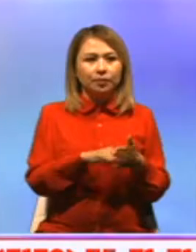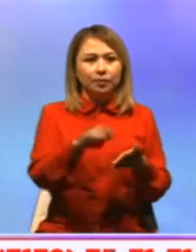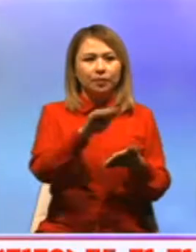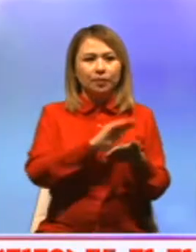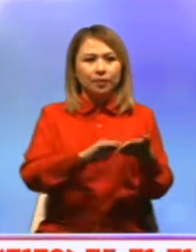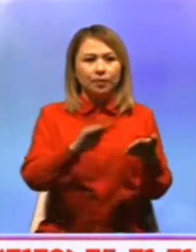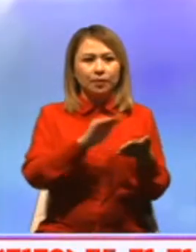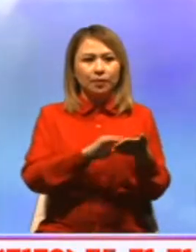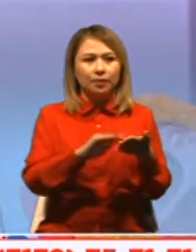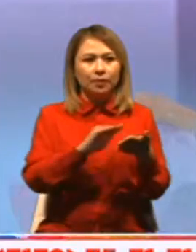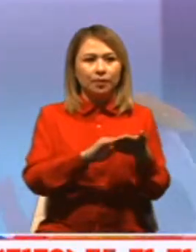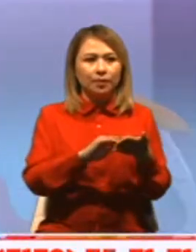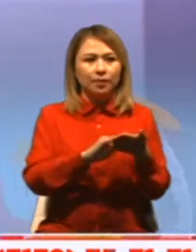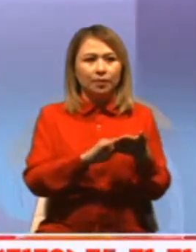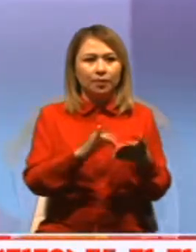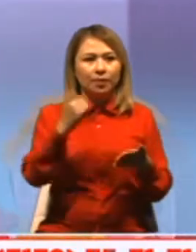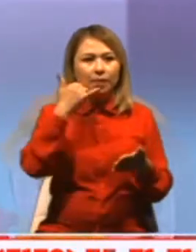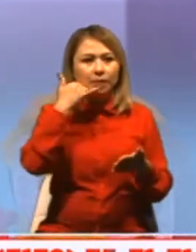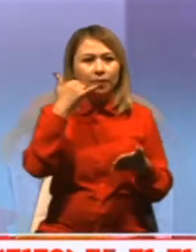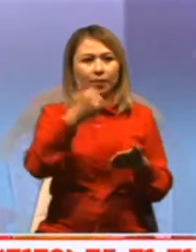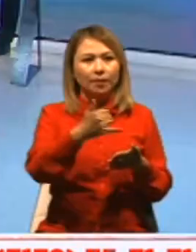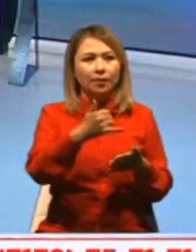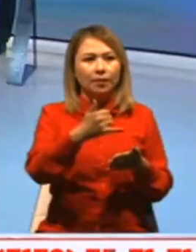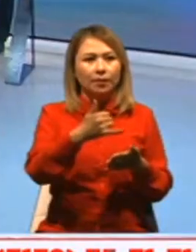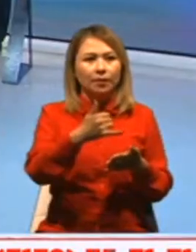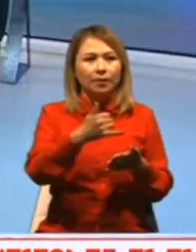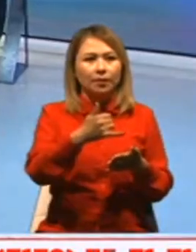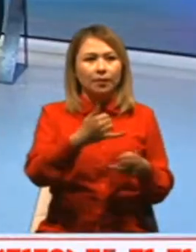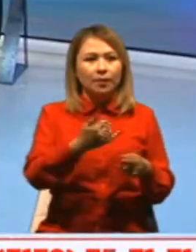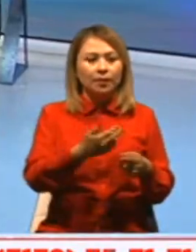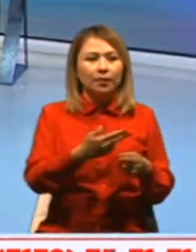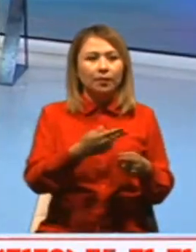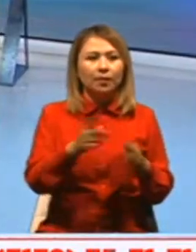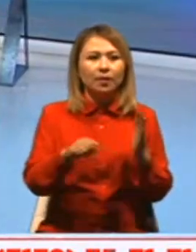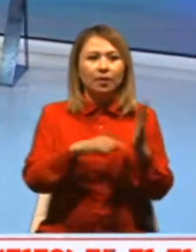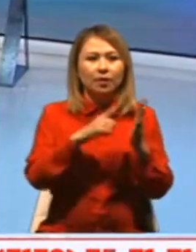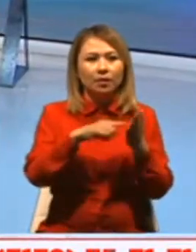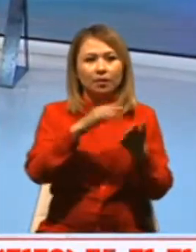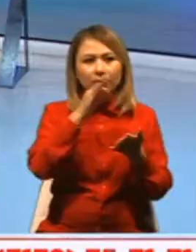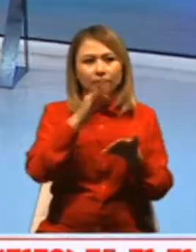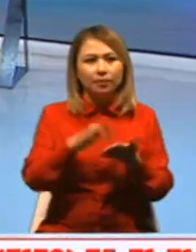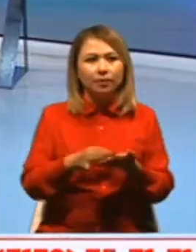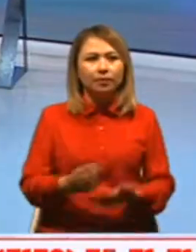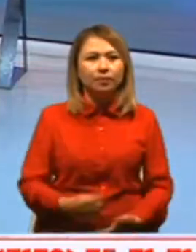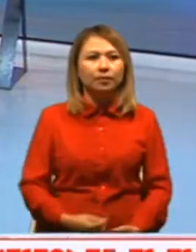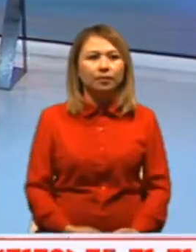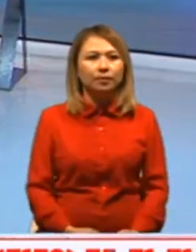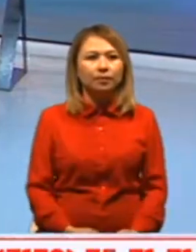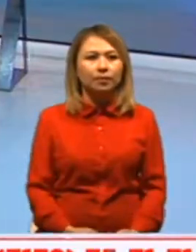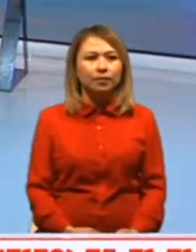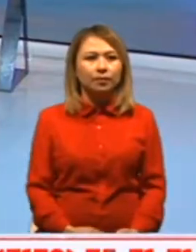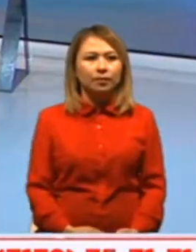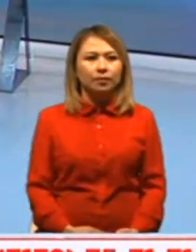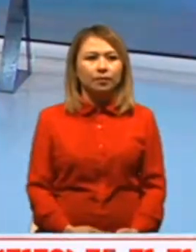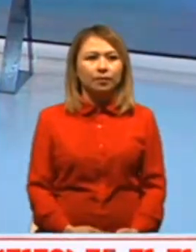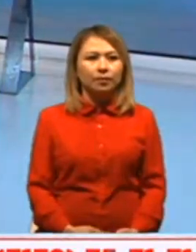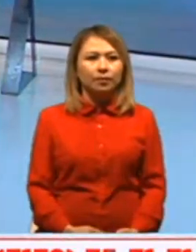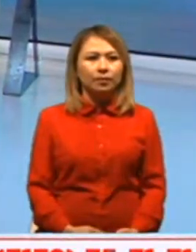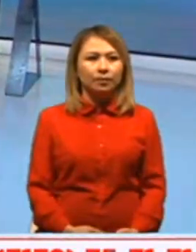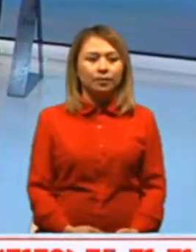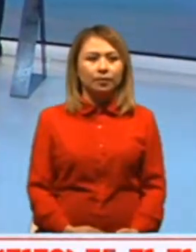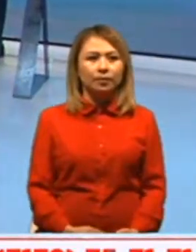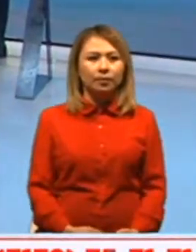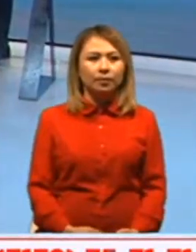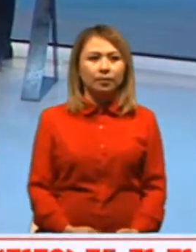беріңіз. Біз хабарласқан көрерменді байланысқа қосып, сауалына жауап береге. Сәлеметсіз, тыңдап тұрмыз. Иә,